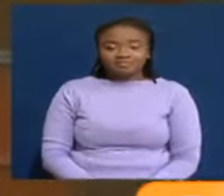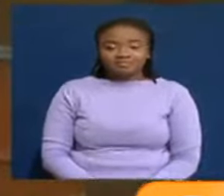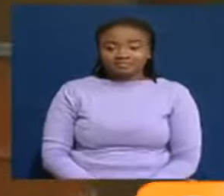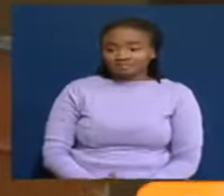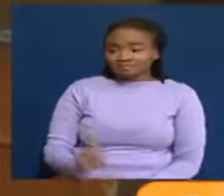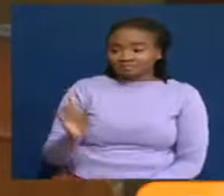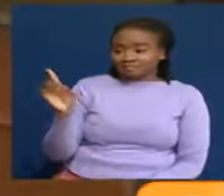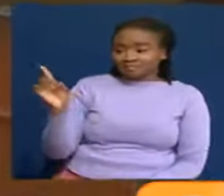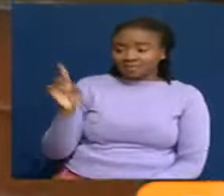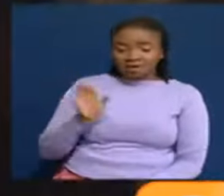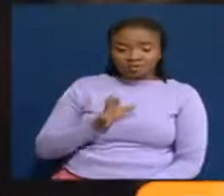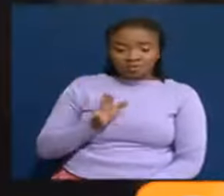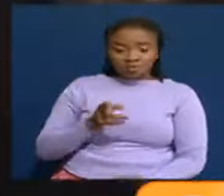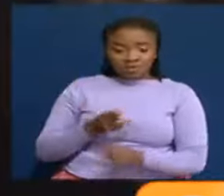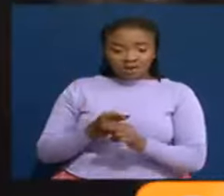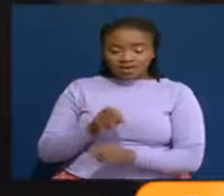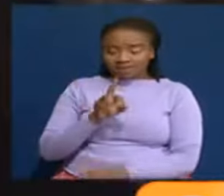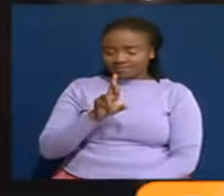Nyumbani kwa Rispa Ajina,